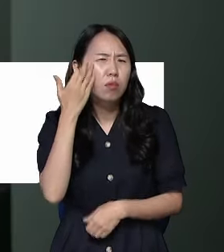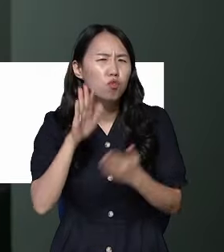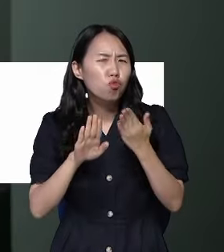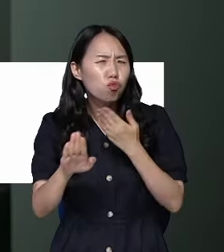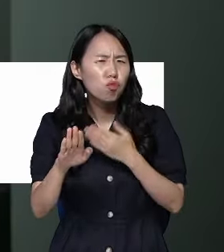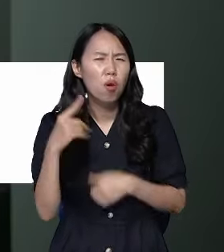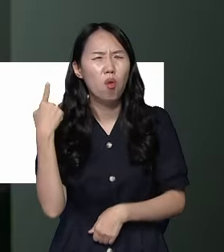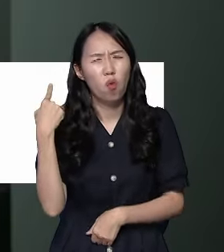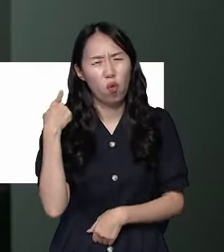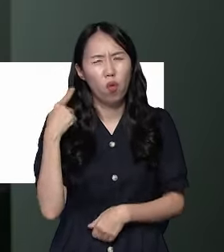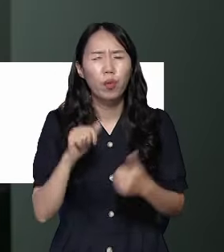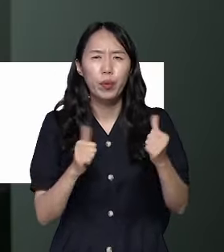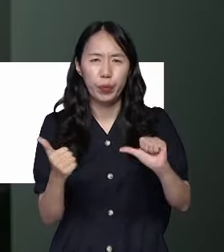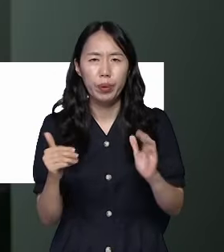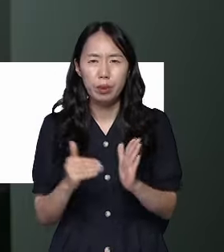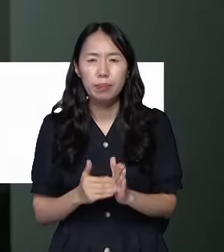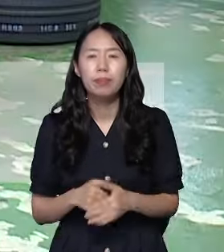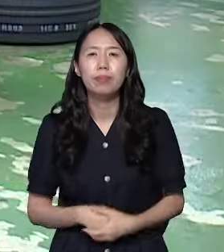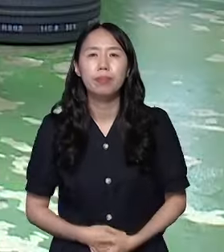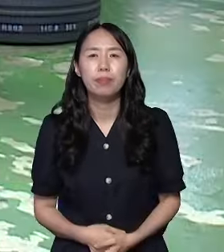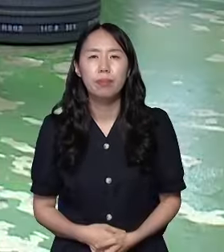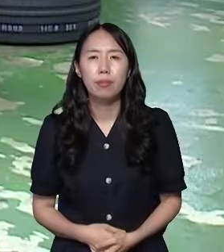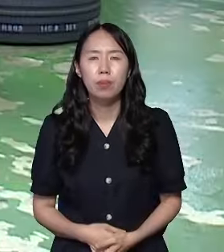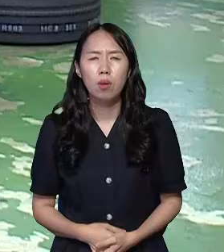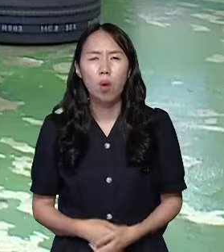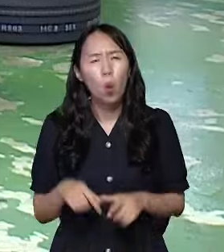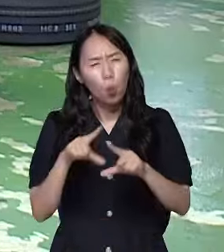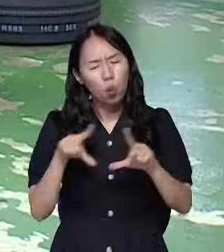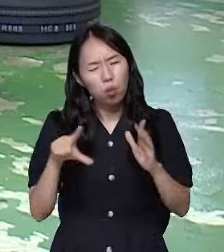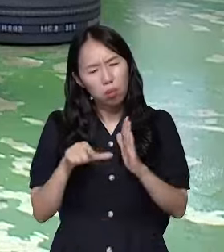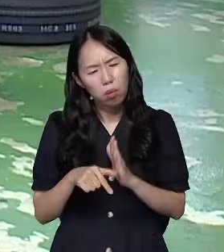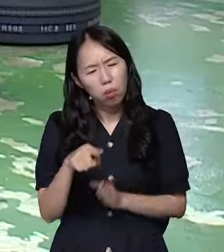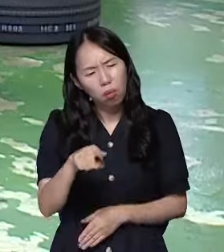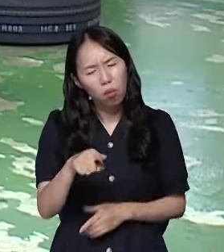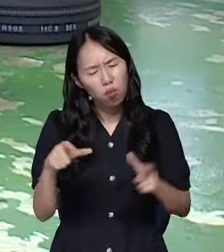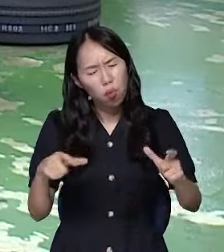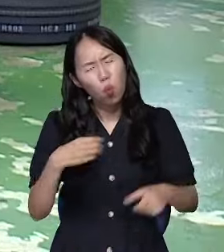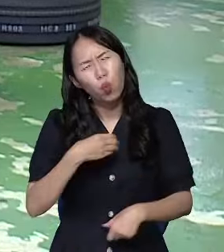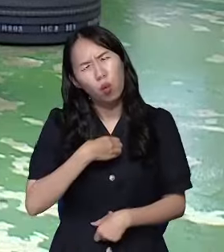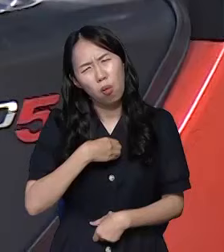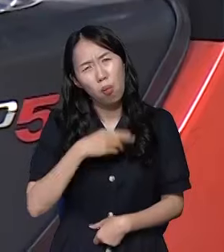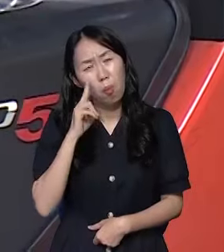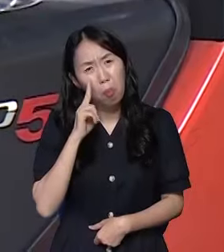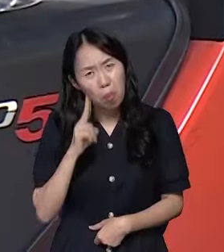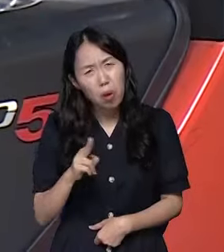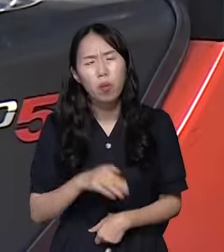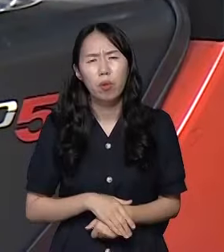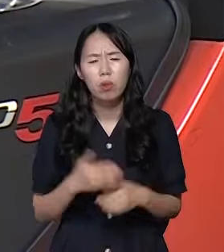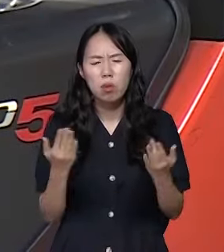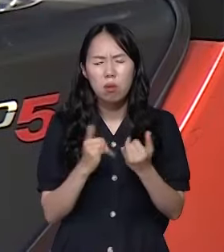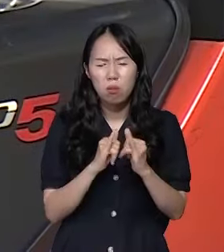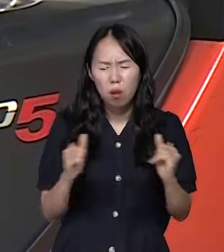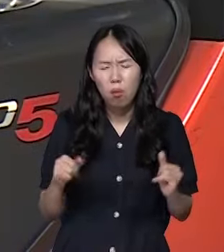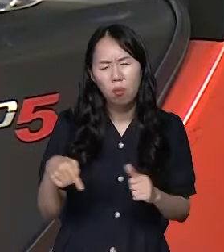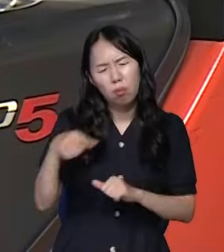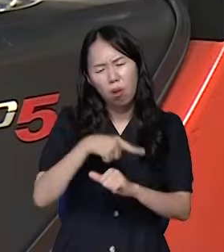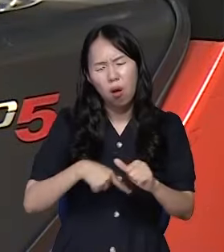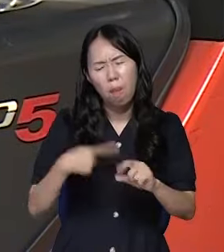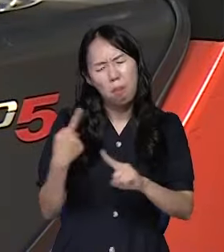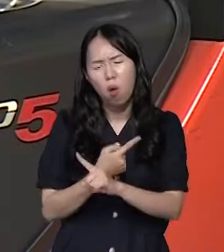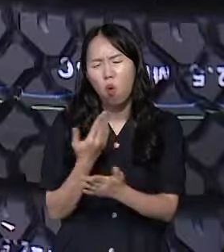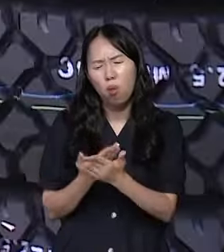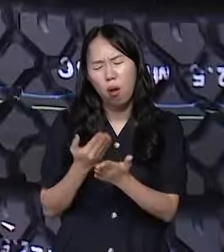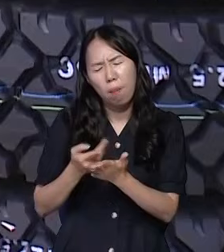만인 지난 21일 숨졌습니다. 평소에도 위험한 구역으로 노동자나 노조 측에서 수차례 개선을